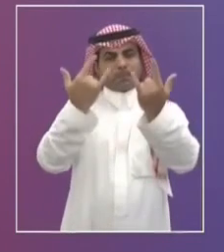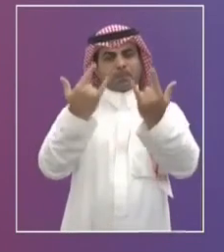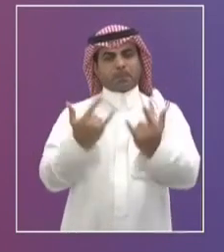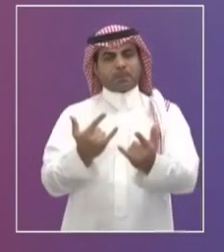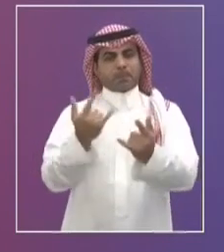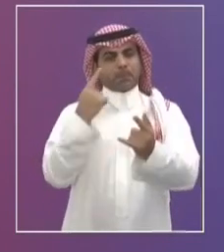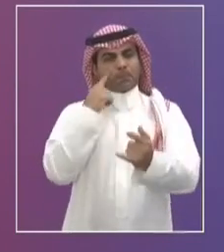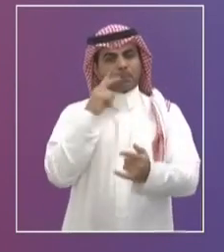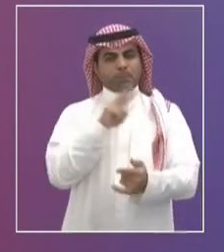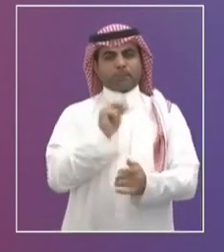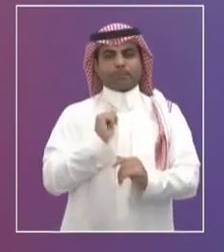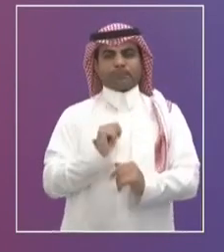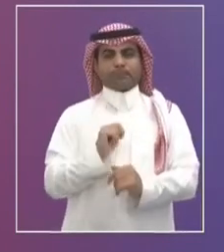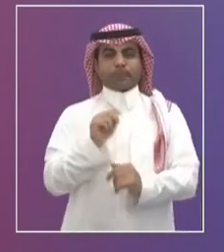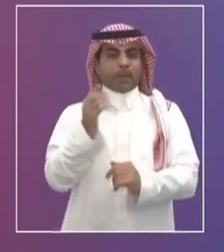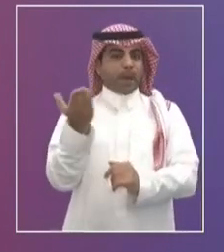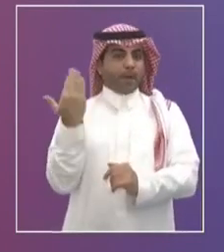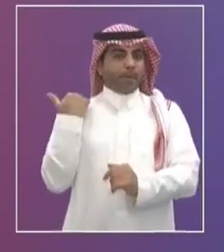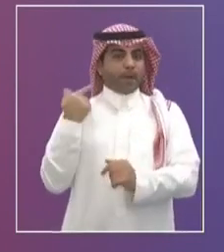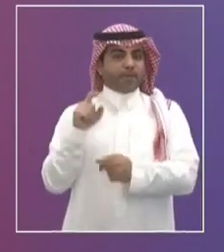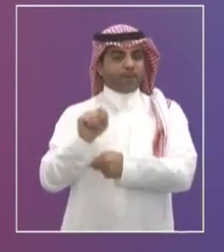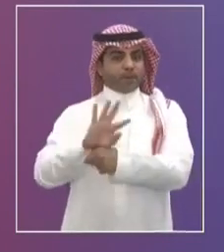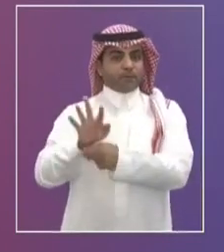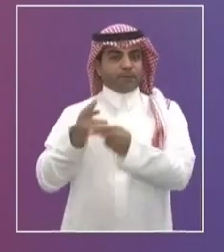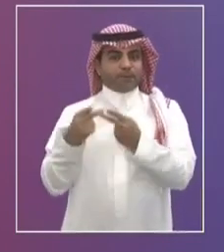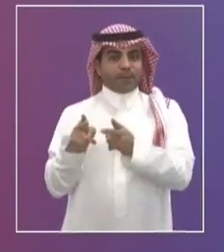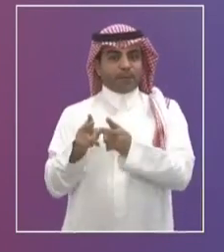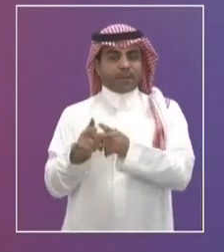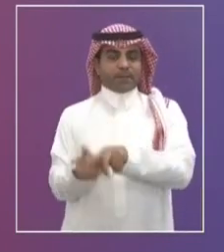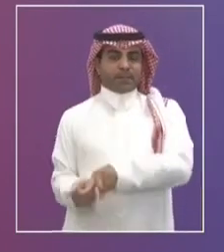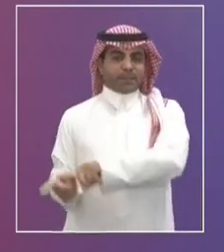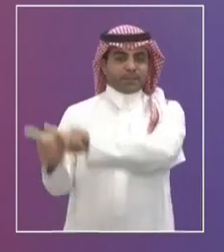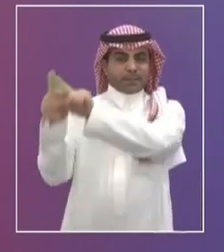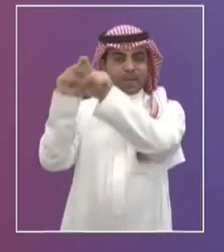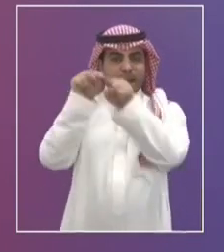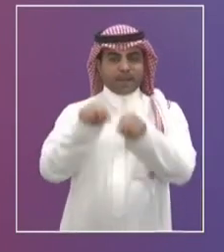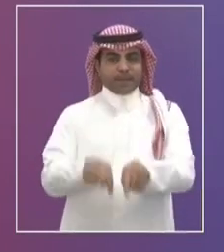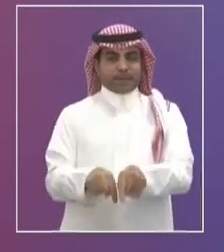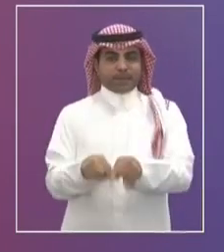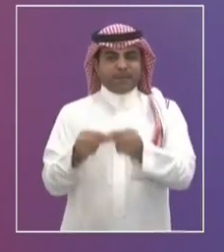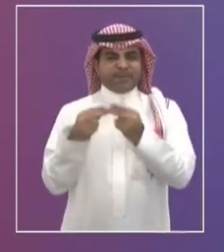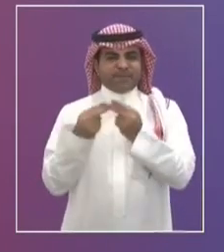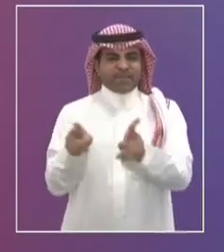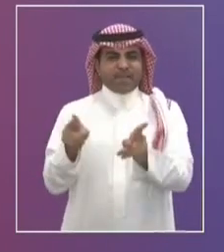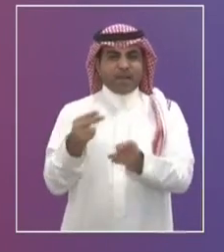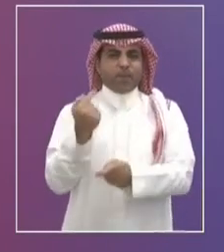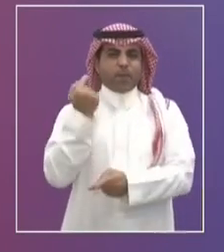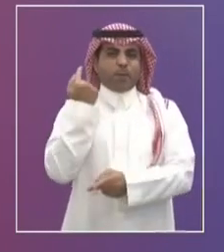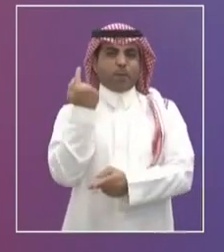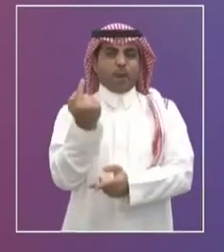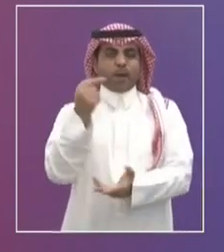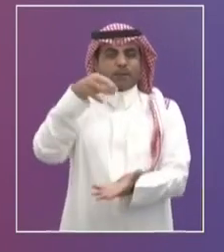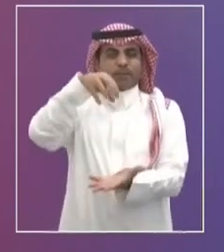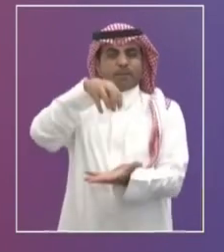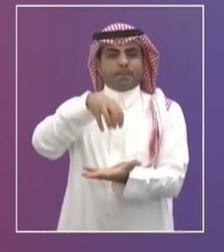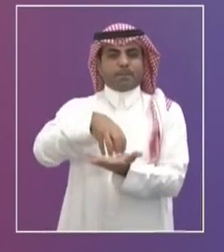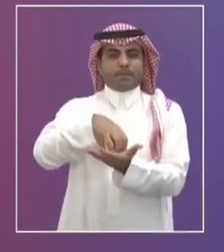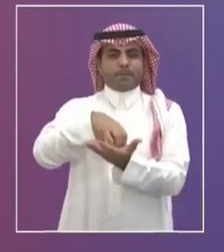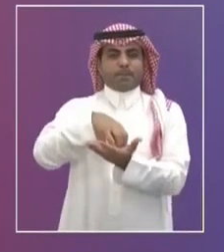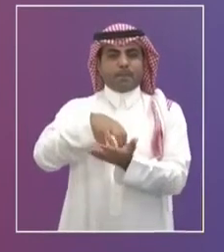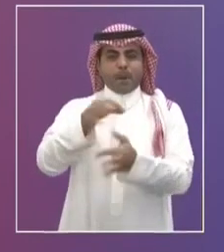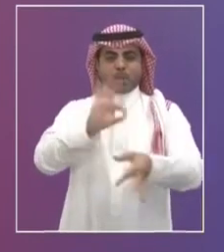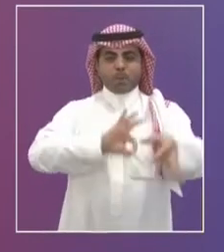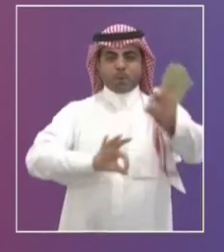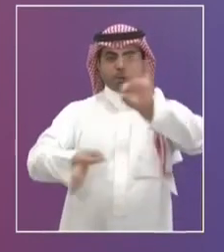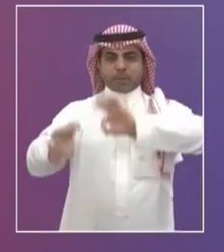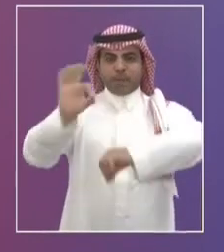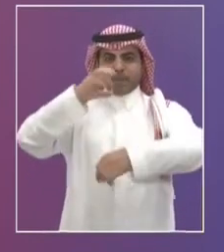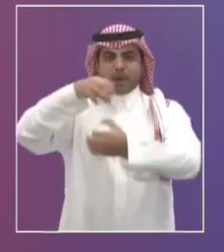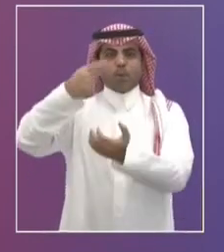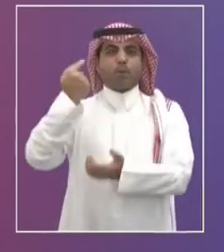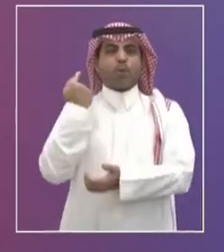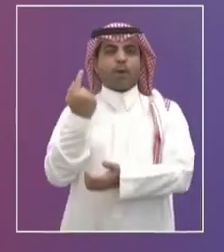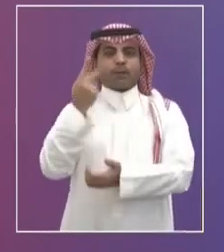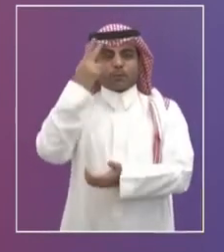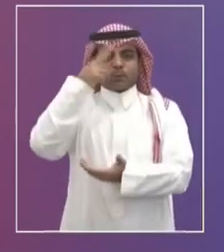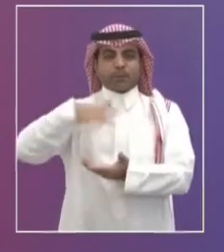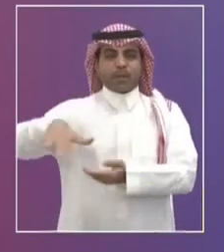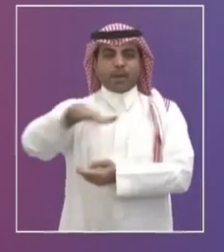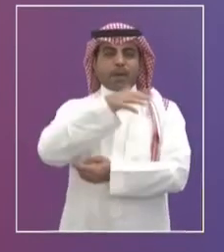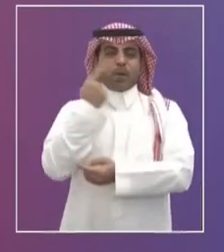اليوم انطلقنا بمختبر وطني واحد مرجعي، ولا يزال مرجع للخبرة في المملكة العربية